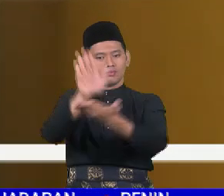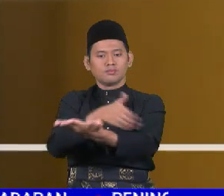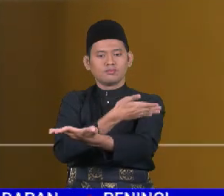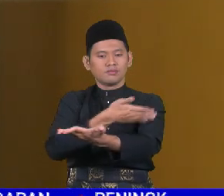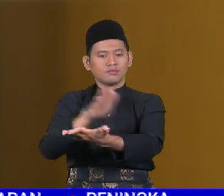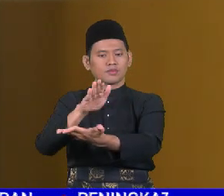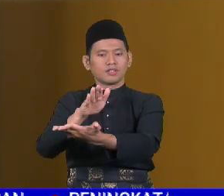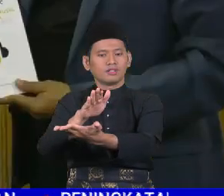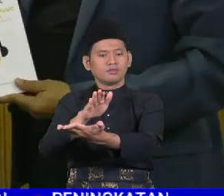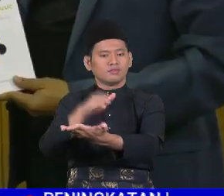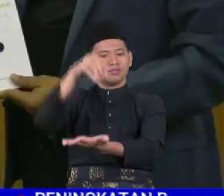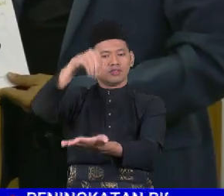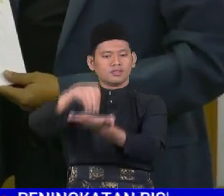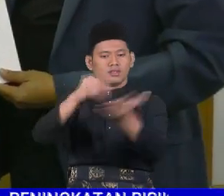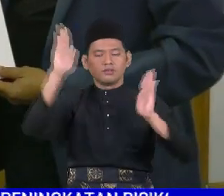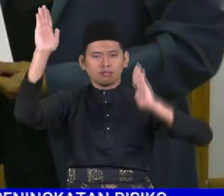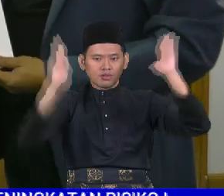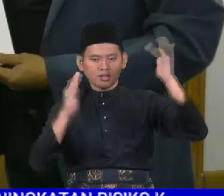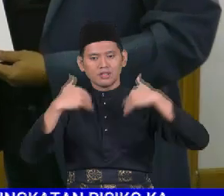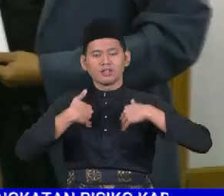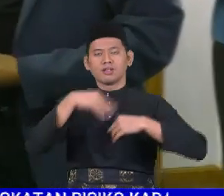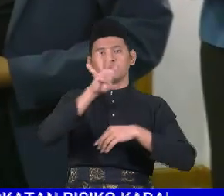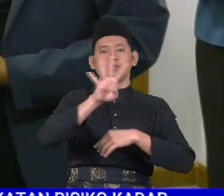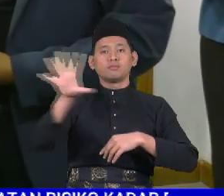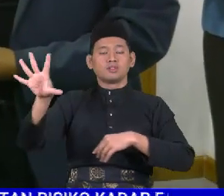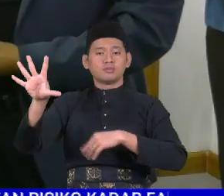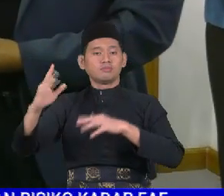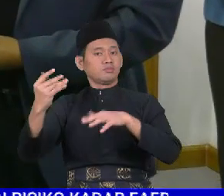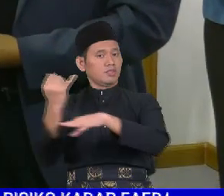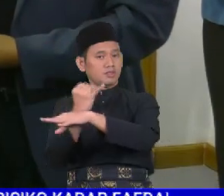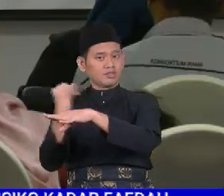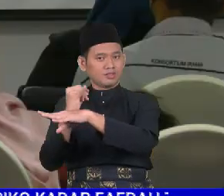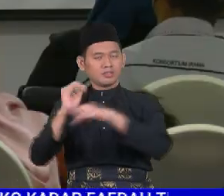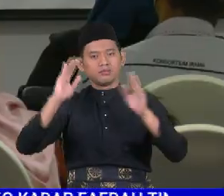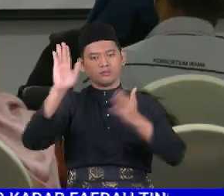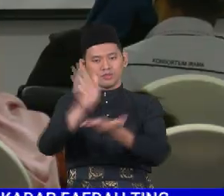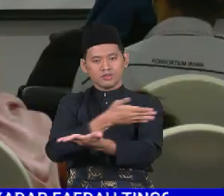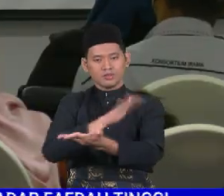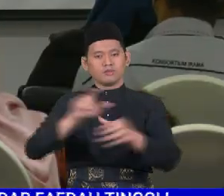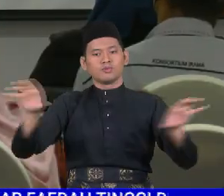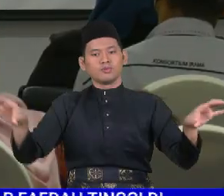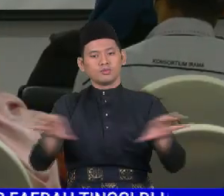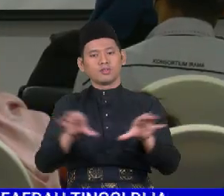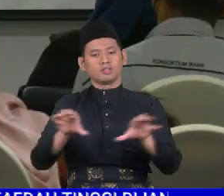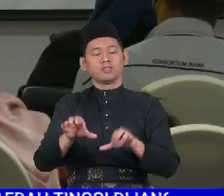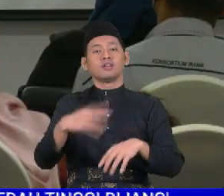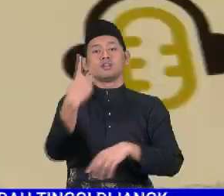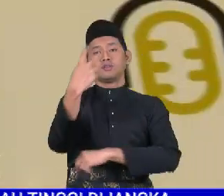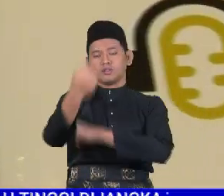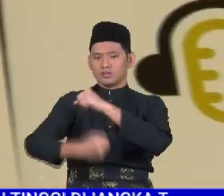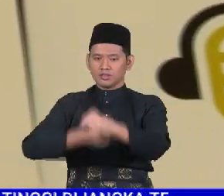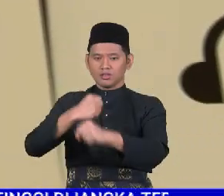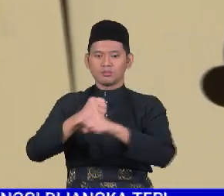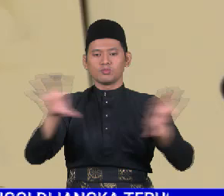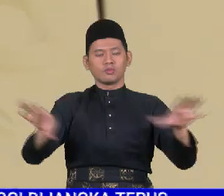Popular Music in Malaysia. Ia melibatkan lebih 45 penggiat industri muzik tempatan, malah turut menghabiskan tempoh 2 tahun